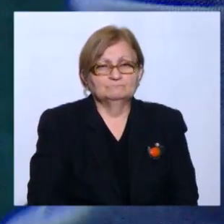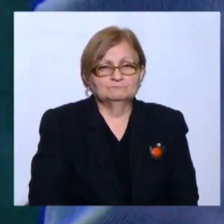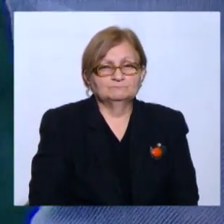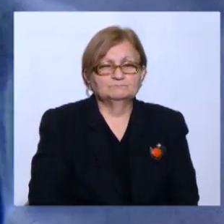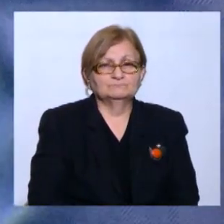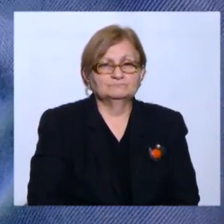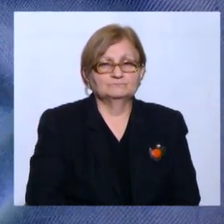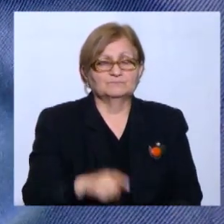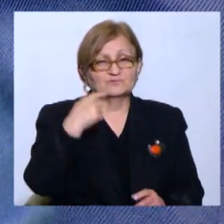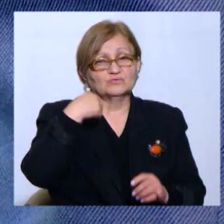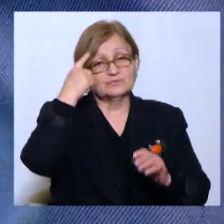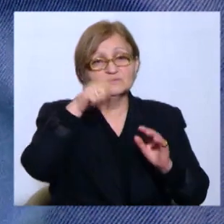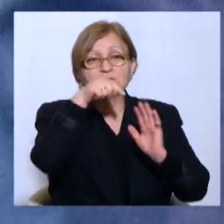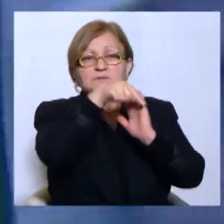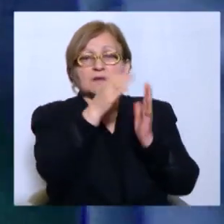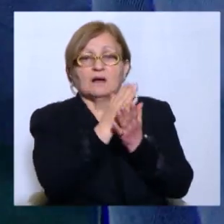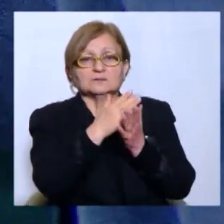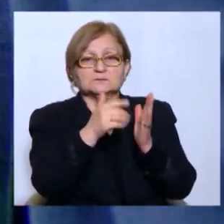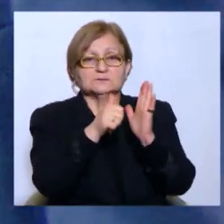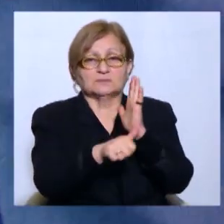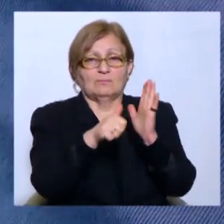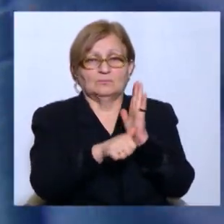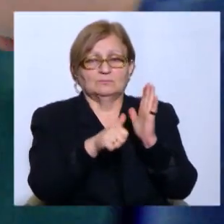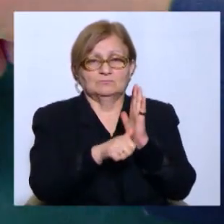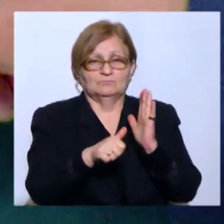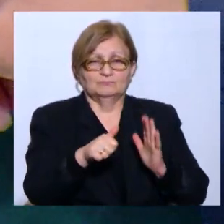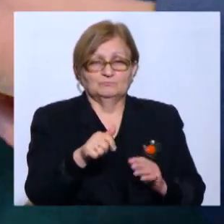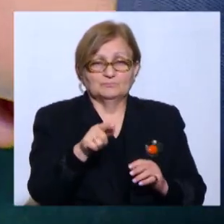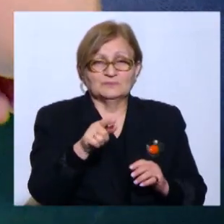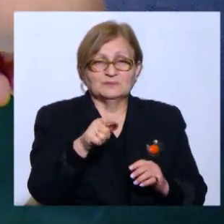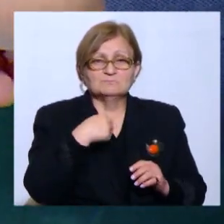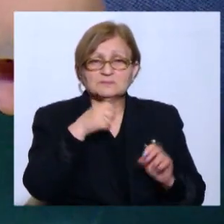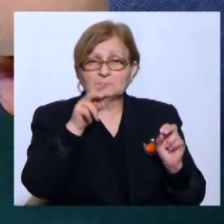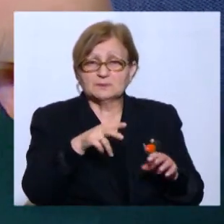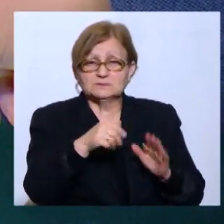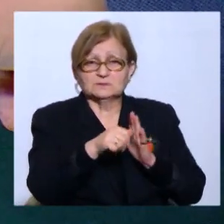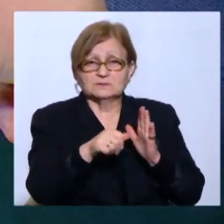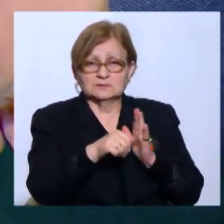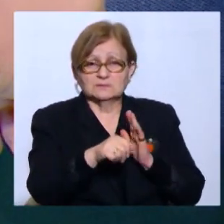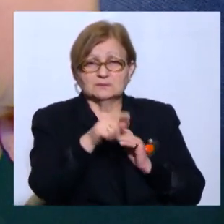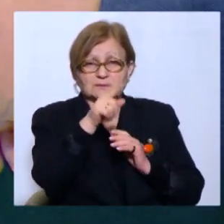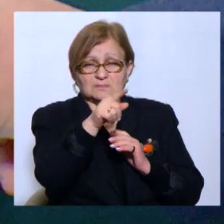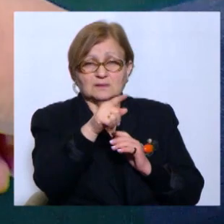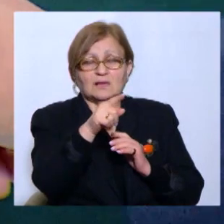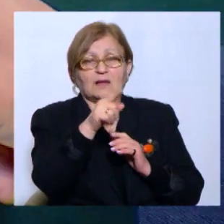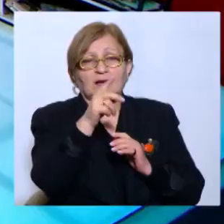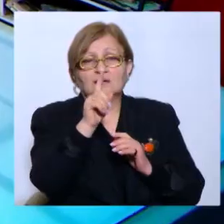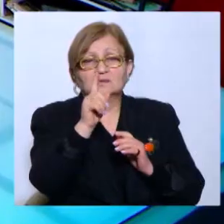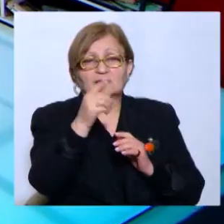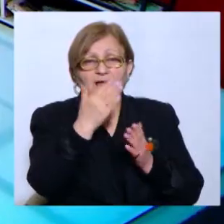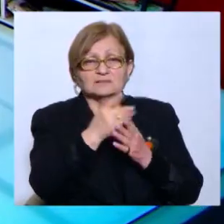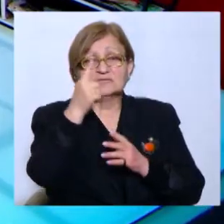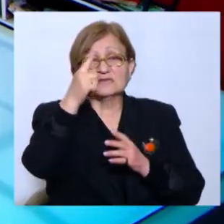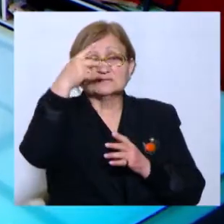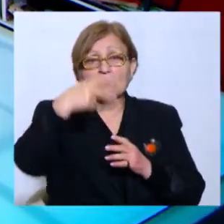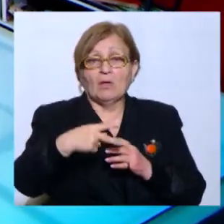რომელიც ვიცით არის 60 გრადუსი. განზრახ ავირჩიე მე 60 გრადუსი, რადგან 60 გრადუსის კოსინუსი არის 1/2, ეს კარგად